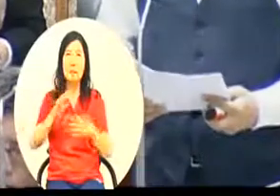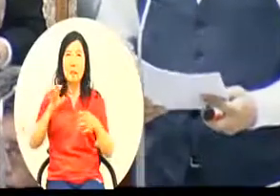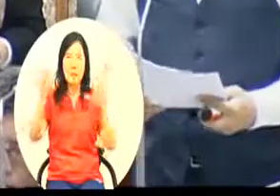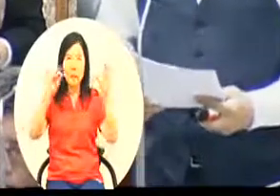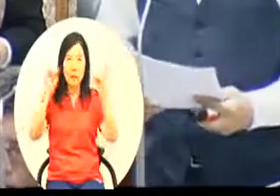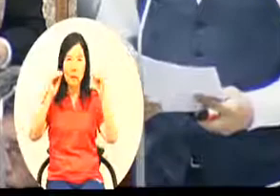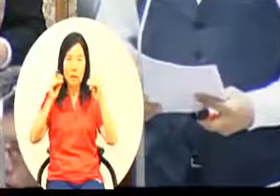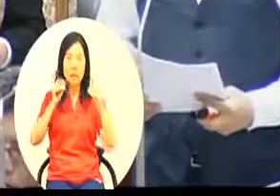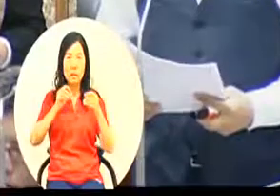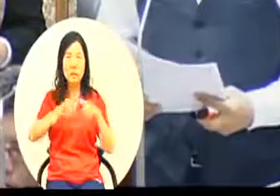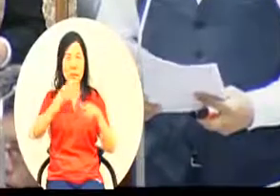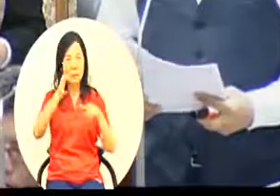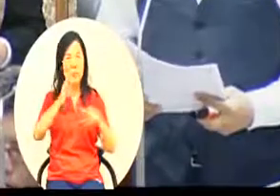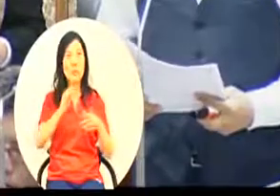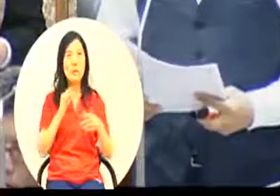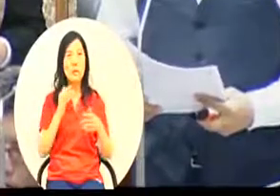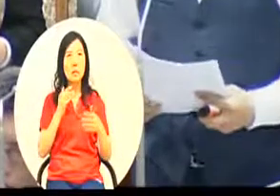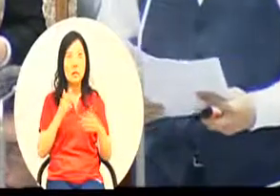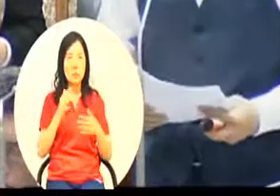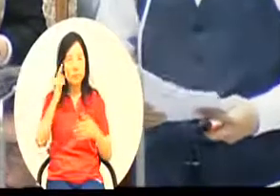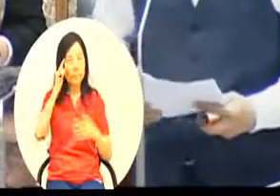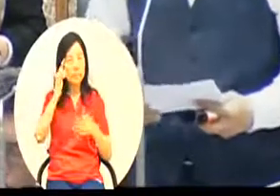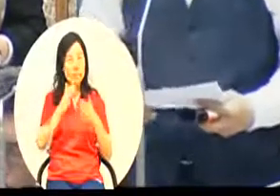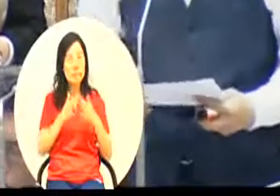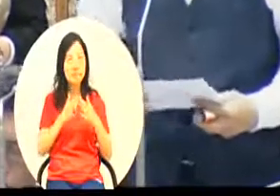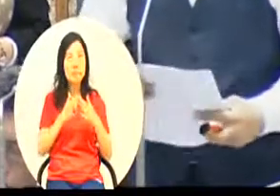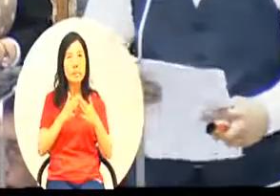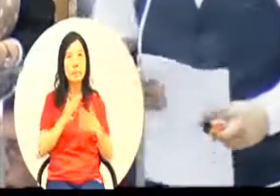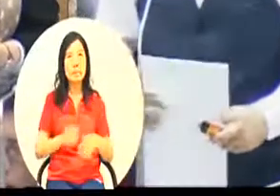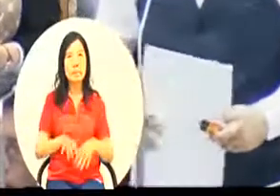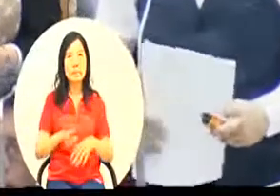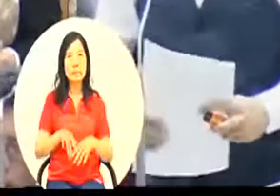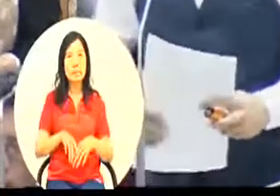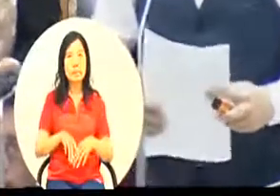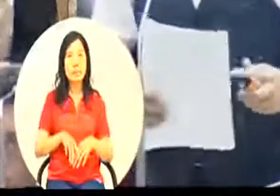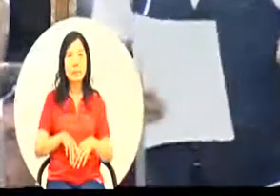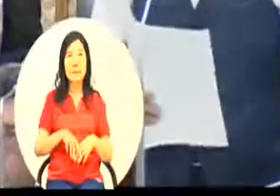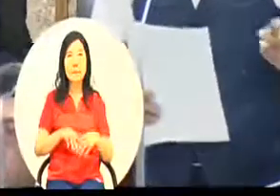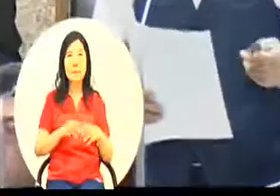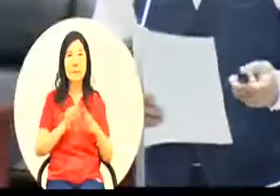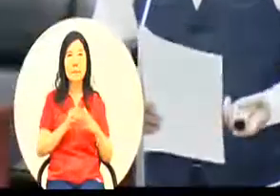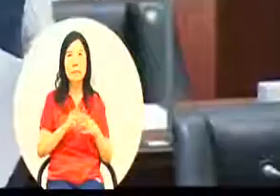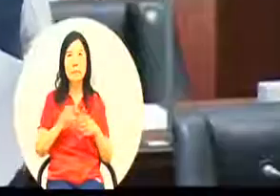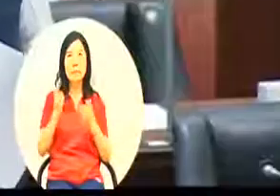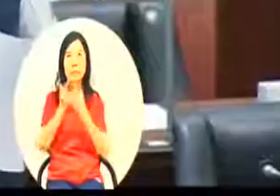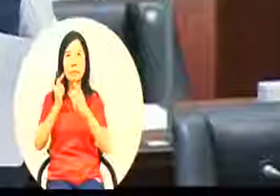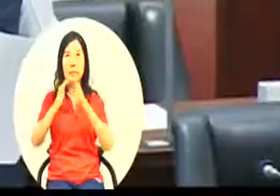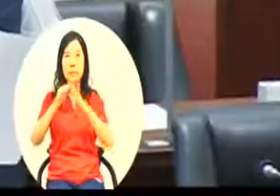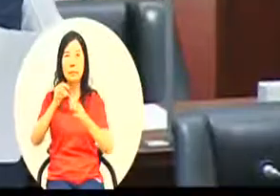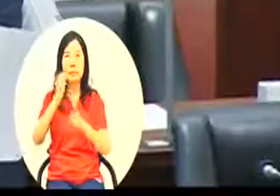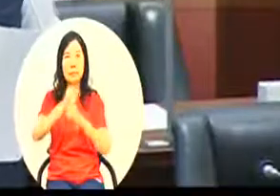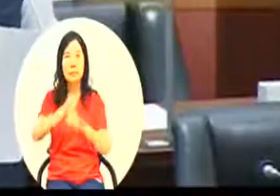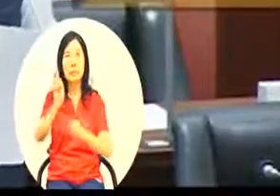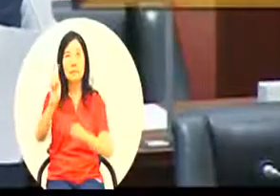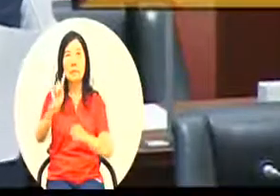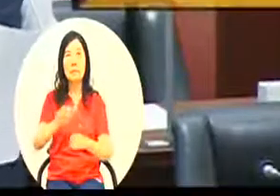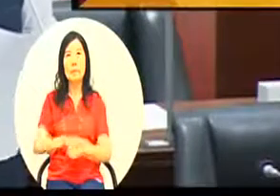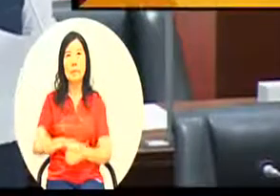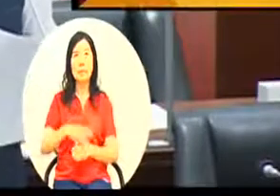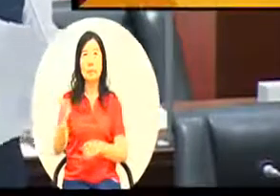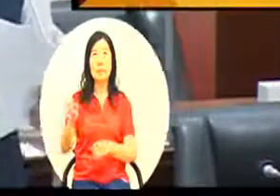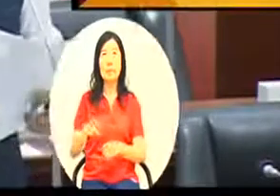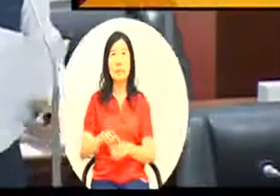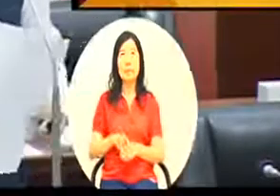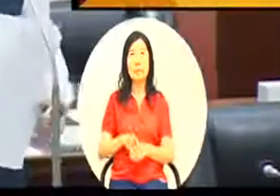加透明公开，可能是必须要思考的。 局长您说，谢谢。 谢谢。 我们看一下台北市的做法怎么样。台北市他我